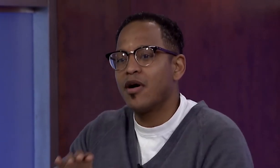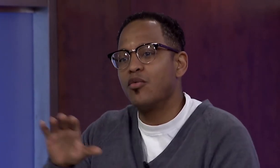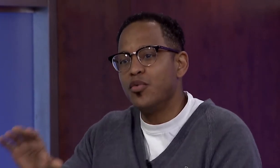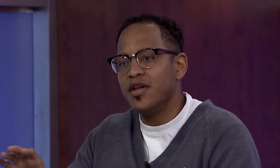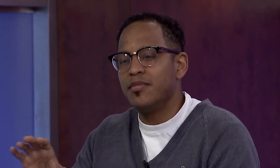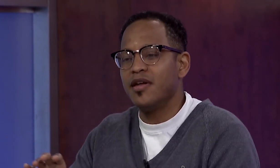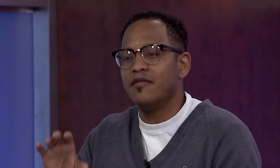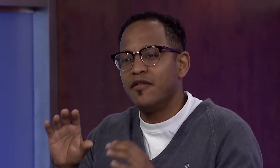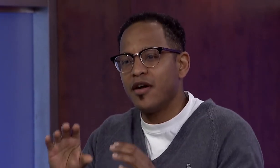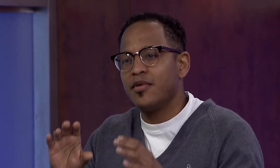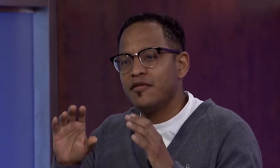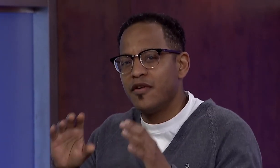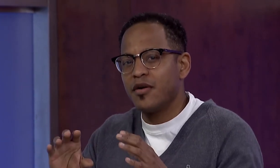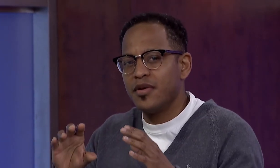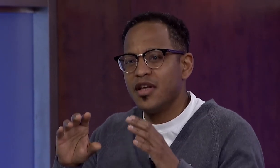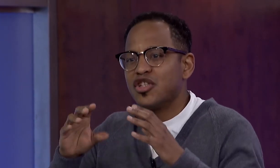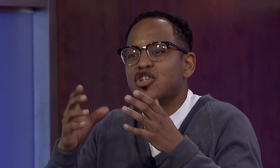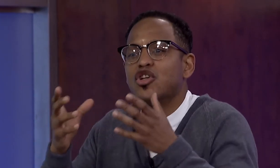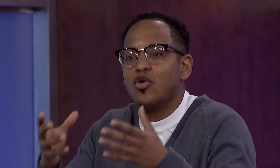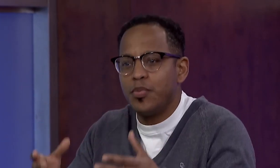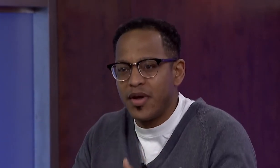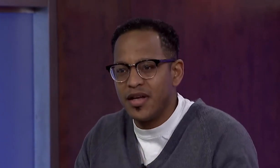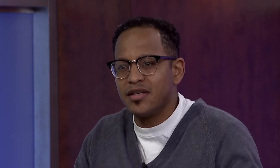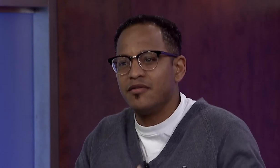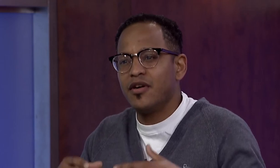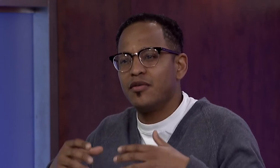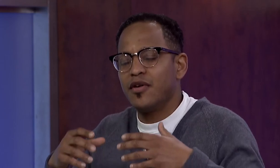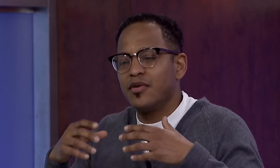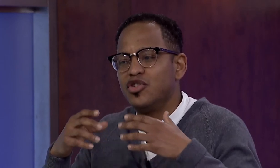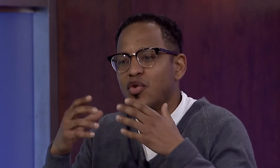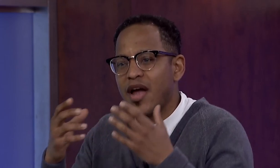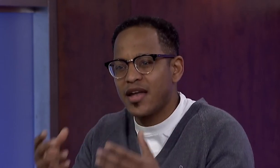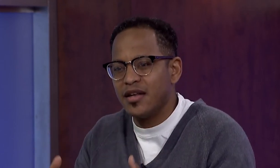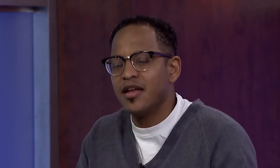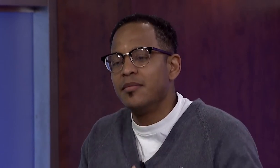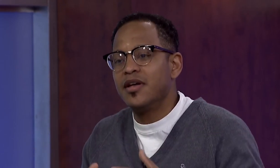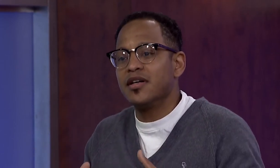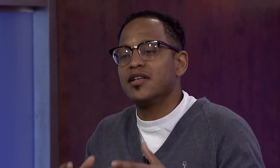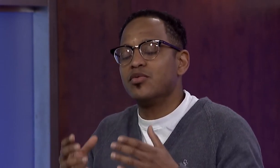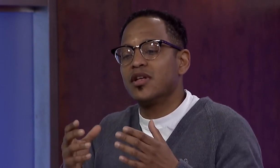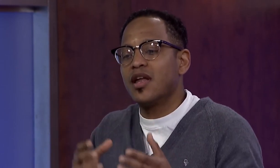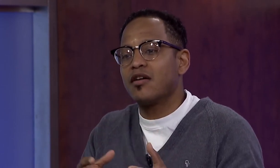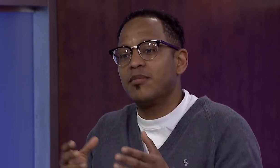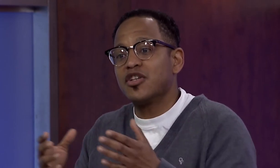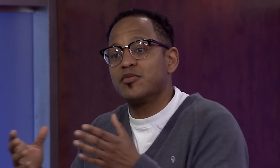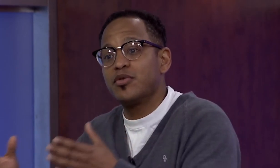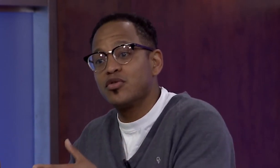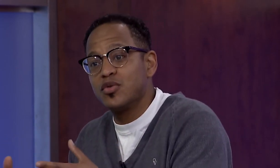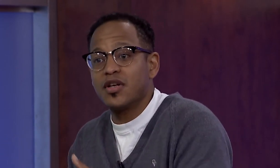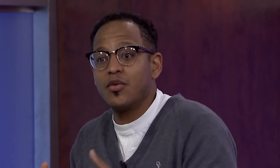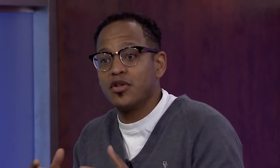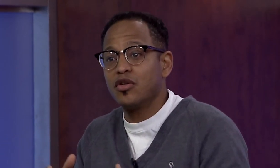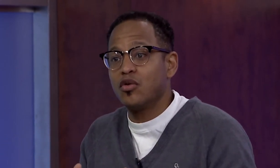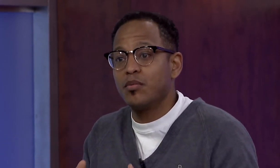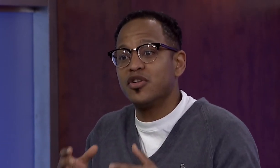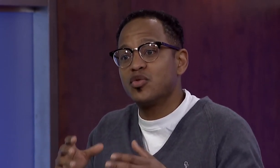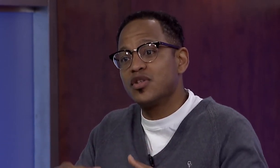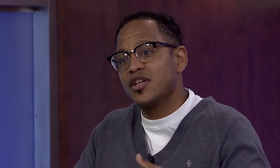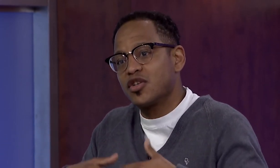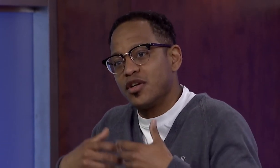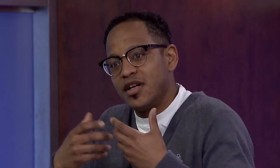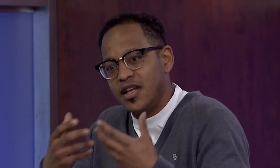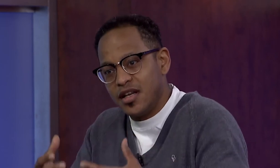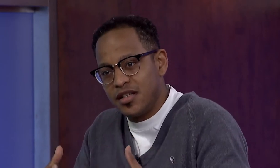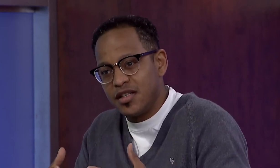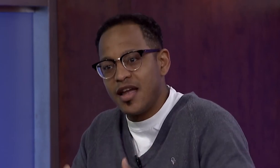łatwe. Ten tydzień mijał mi bardzo powoli. Brakowało mi czasu na sprawy duchowe, spotkanie z Bogiem, ale kiedy